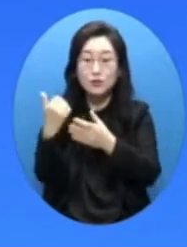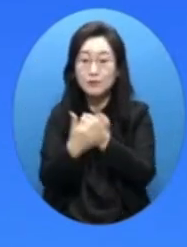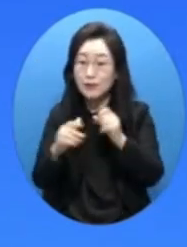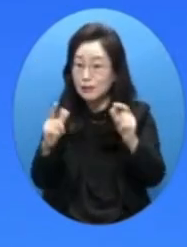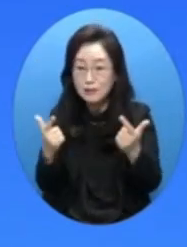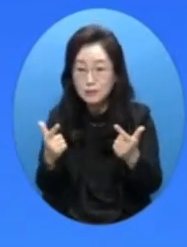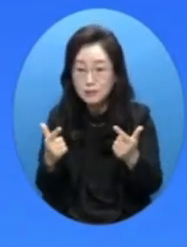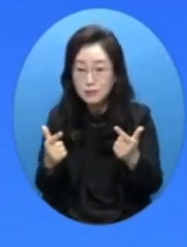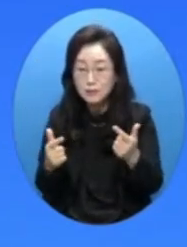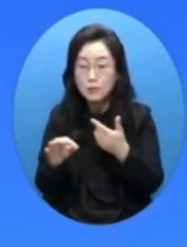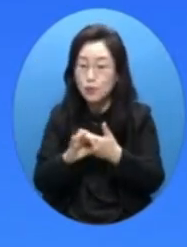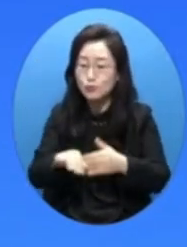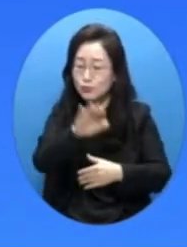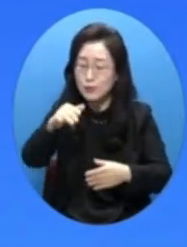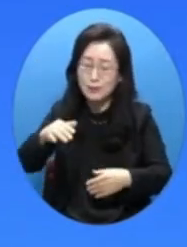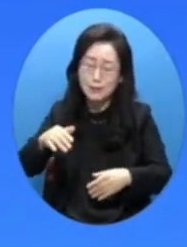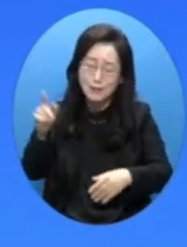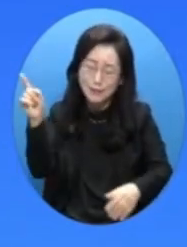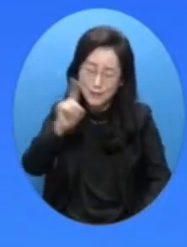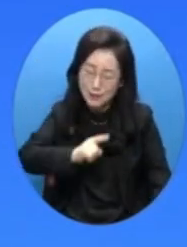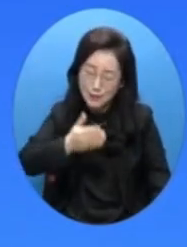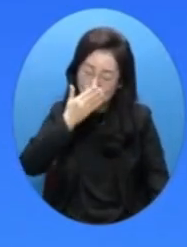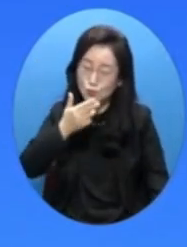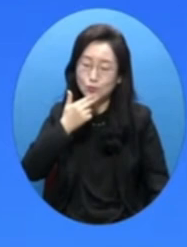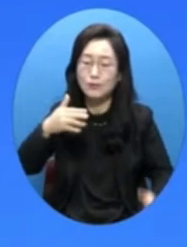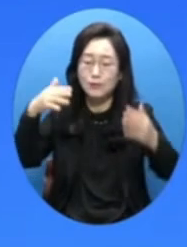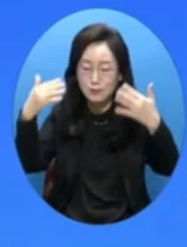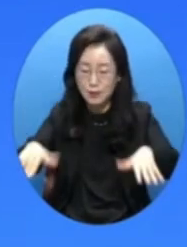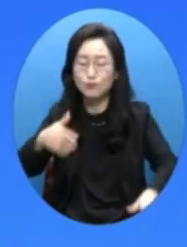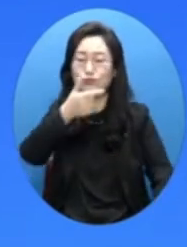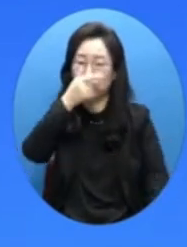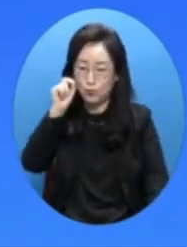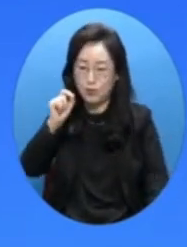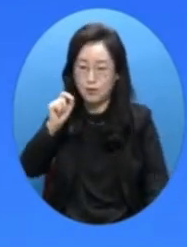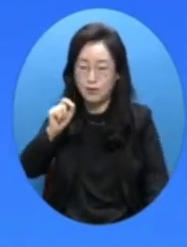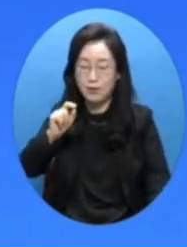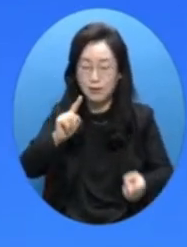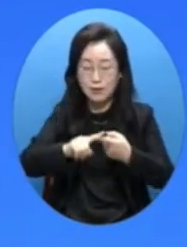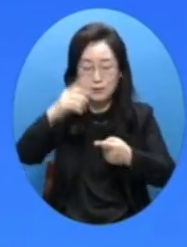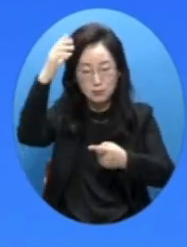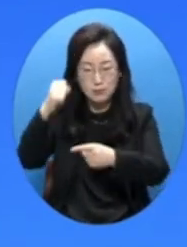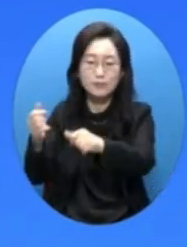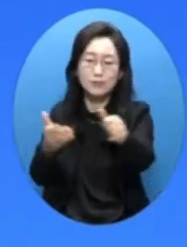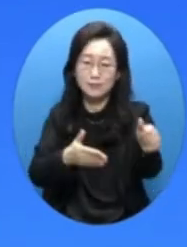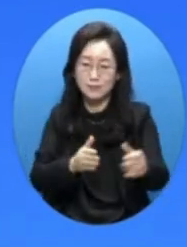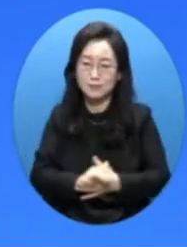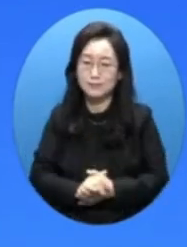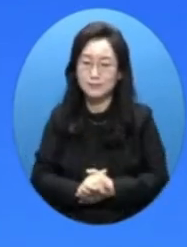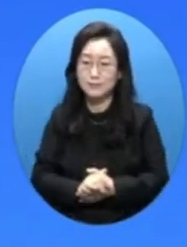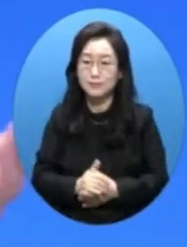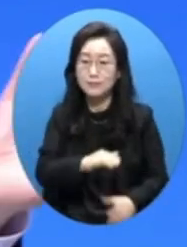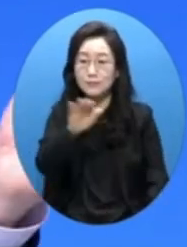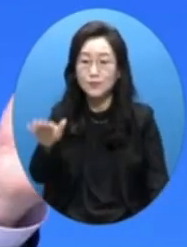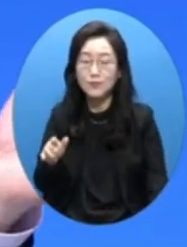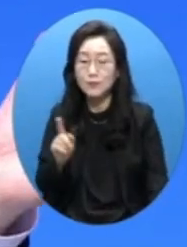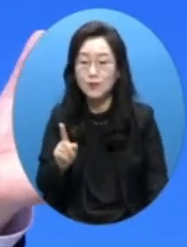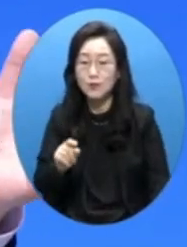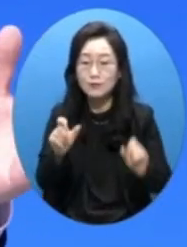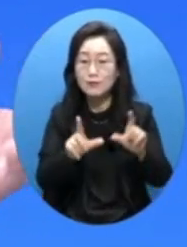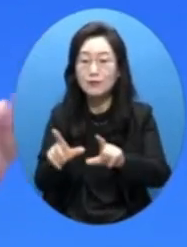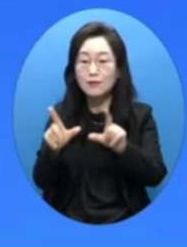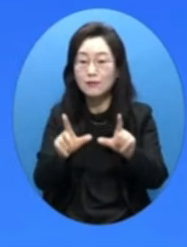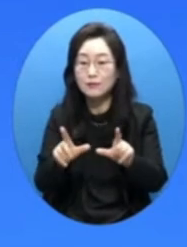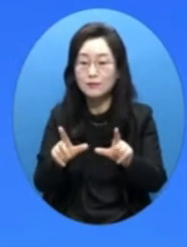은혜가 아니고서는 우리 아무것도 할 수 없는 연약하고 부족한 존재라는 것을 잊지 않게 되기를 바랍니다 우리가 어떻게 살았습니까